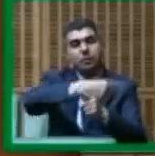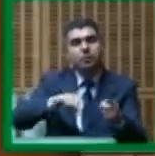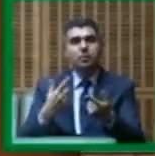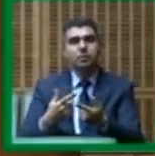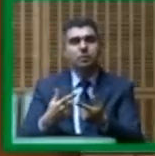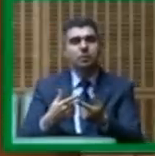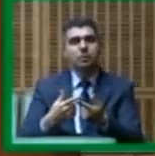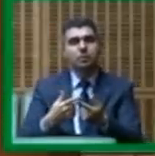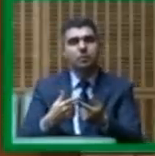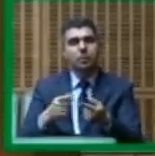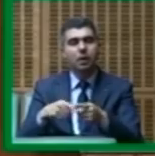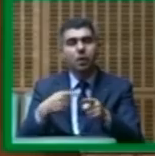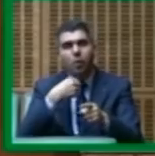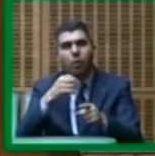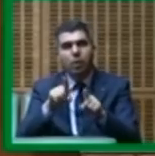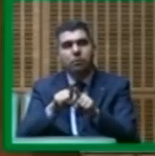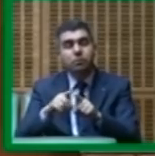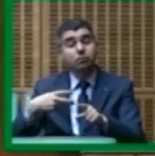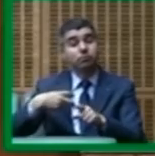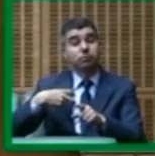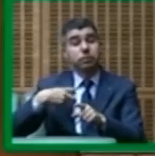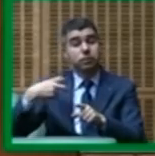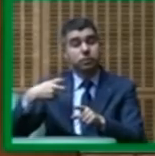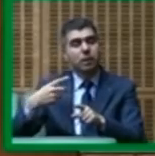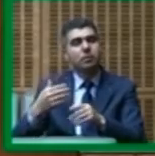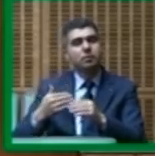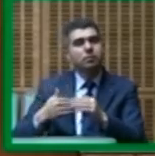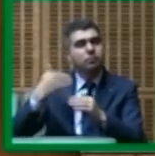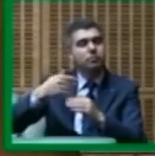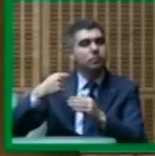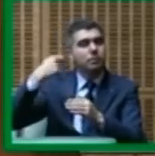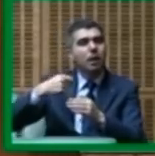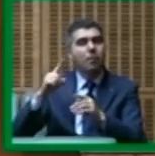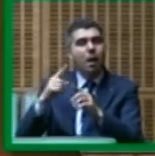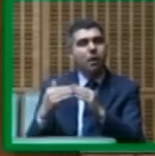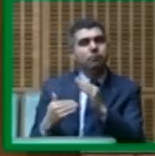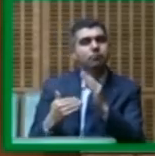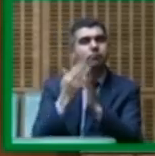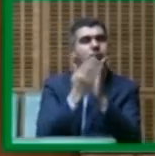الشرائح الموجودة في الطبقات العليا استفادت، خدات حقها بالزيد.